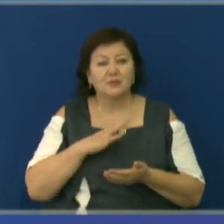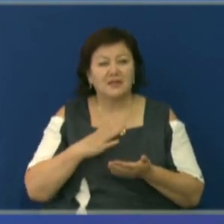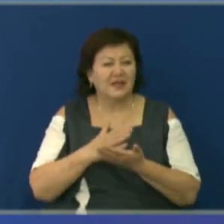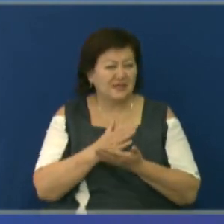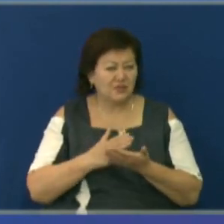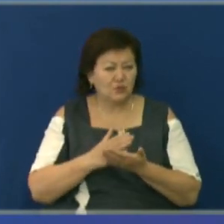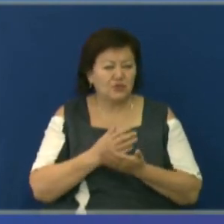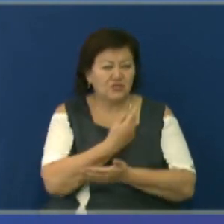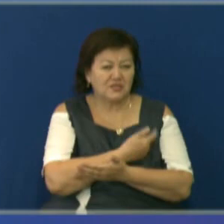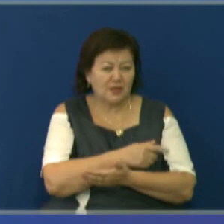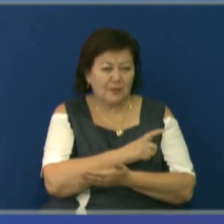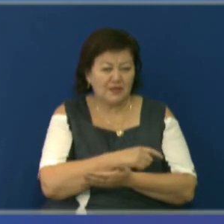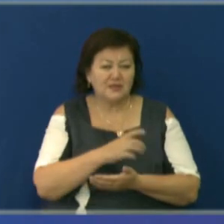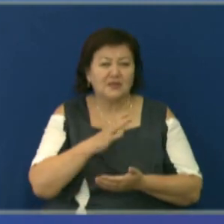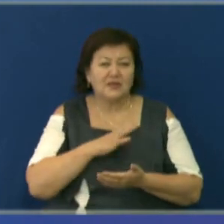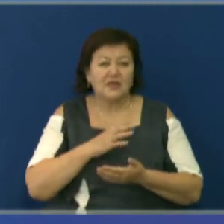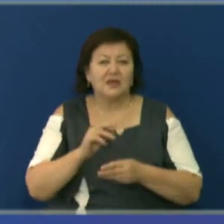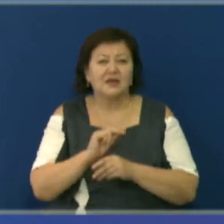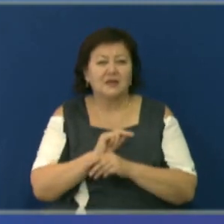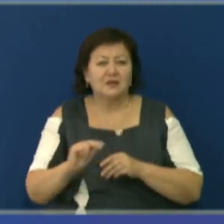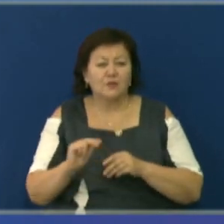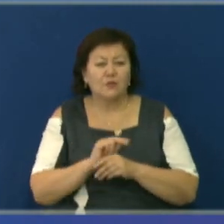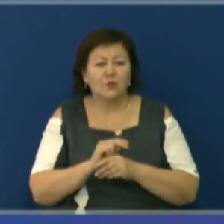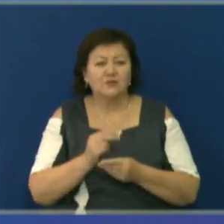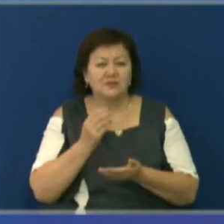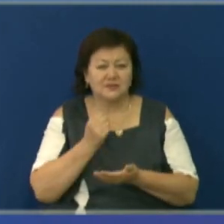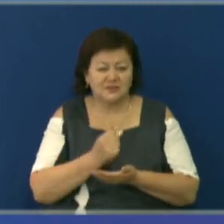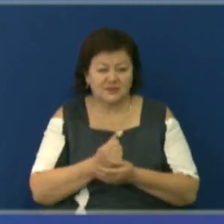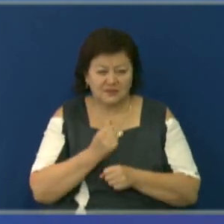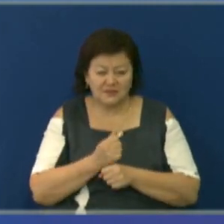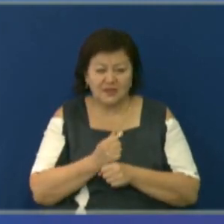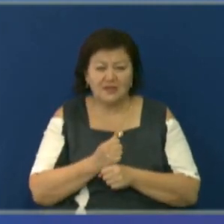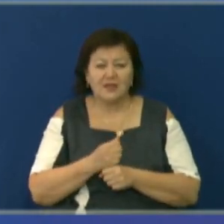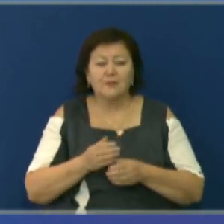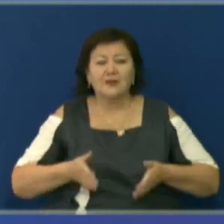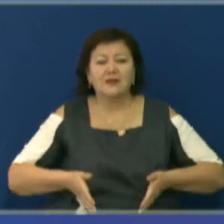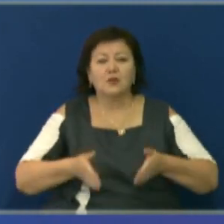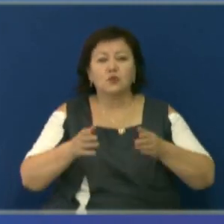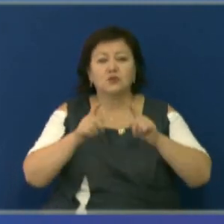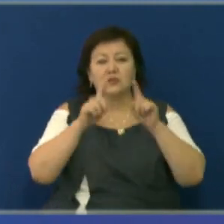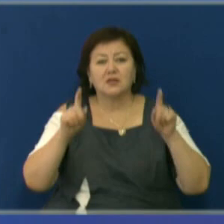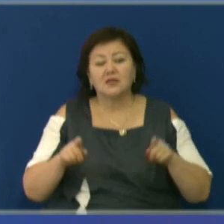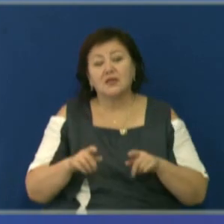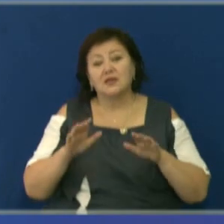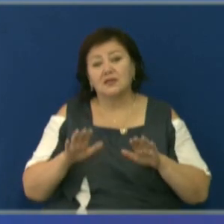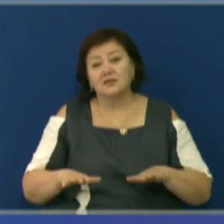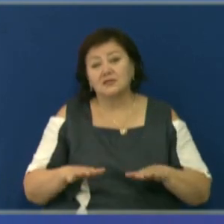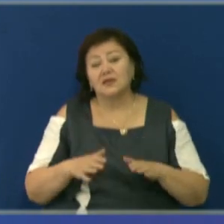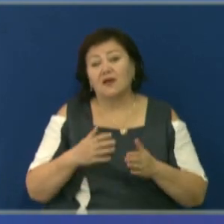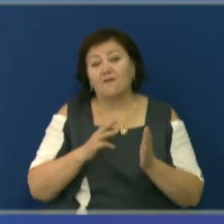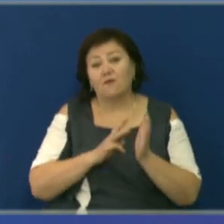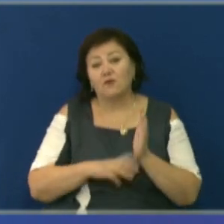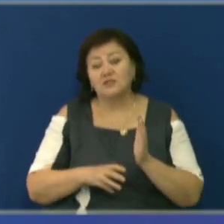перинатального центра. В здании преодолен капитальный ремонт в рамках программы «Дорожная карта». Объект рассчитан на 85 мест, оснащен